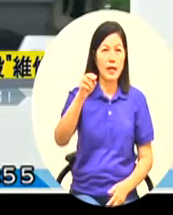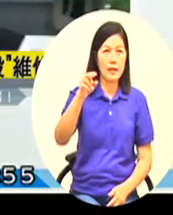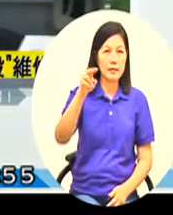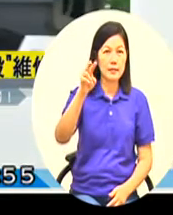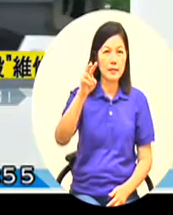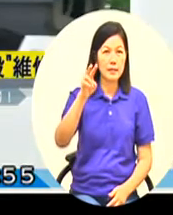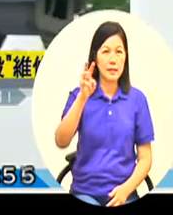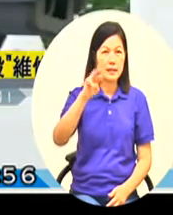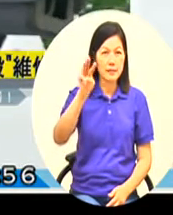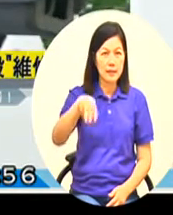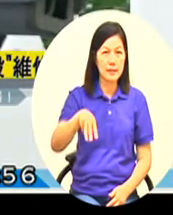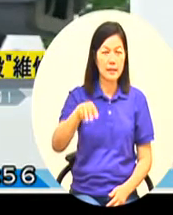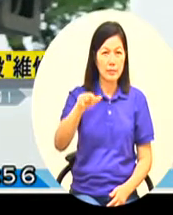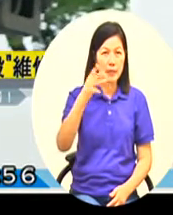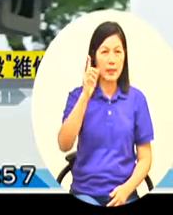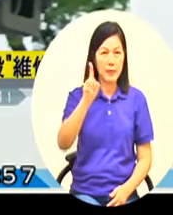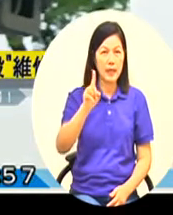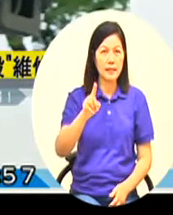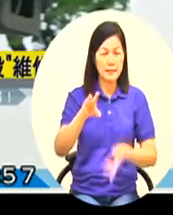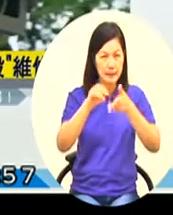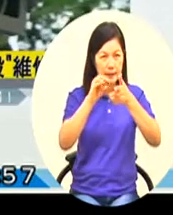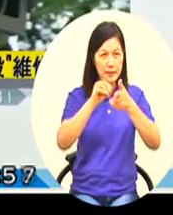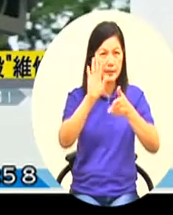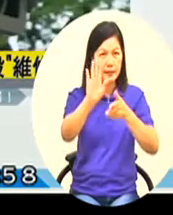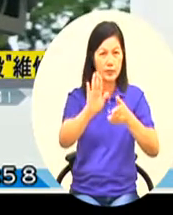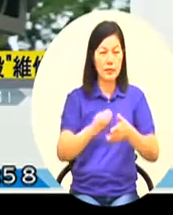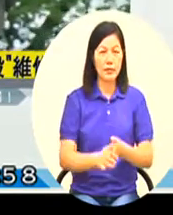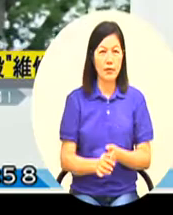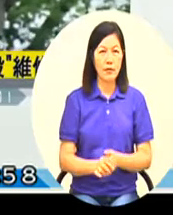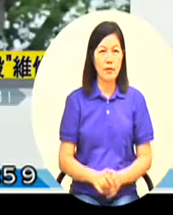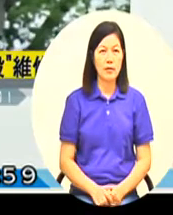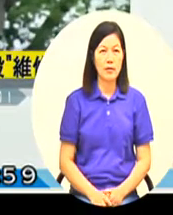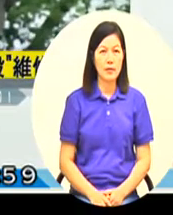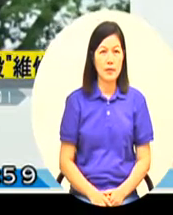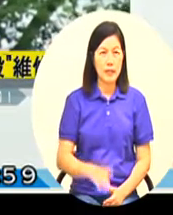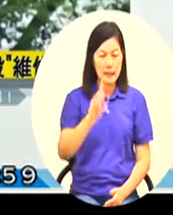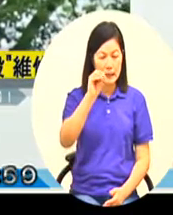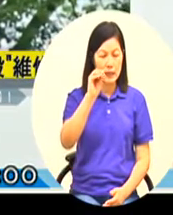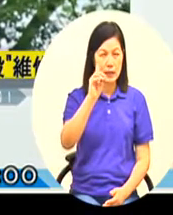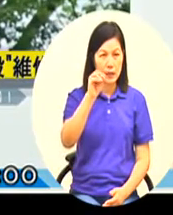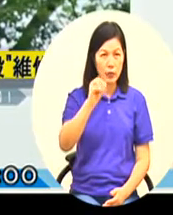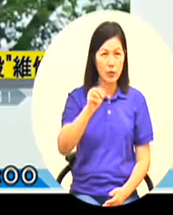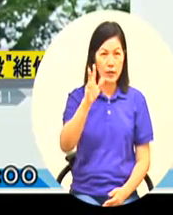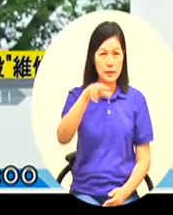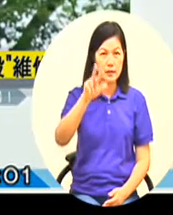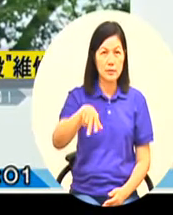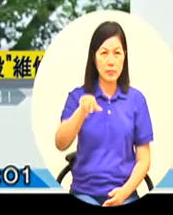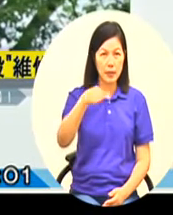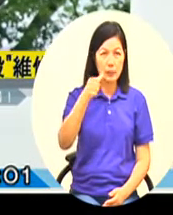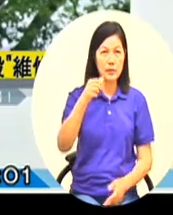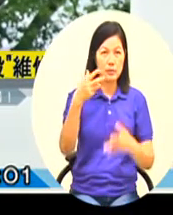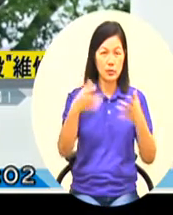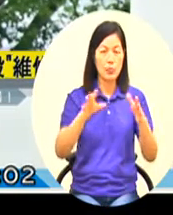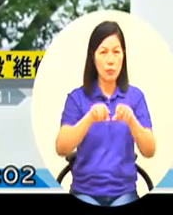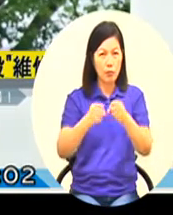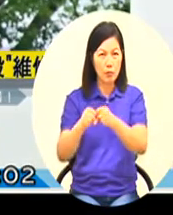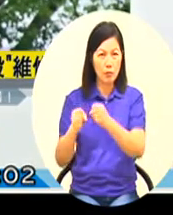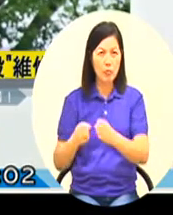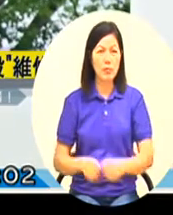23,381支监视器，却有多达11,758 八